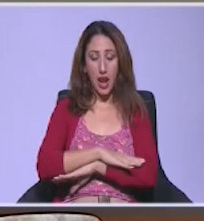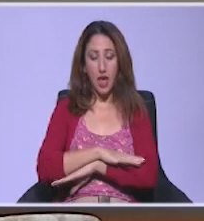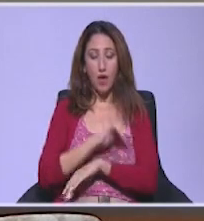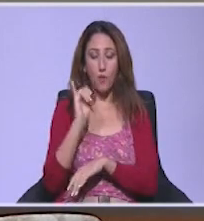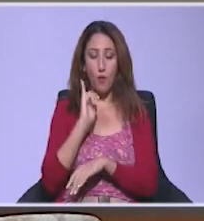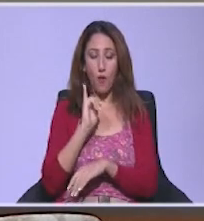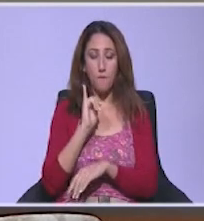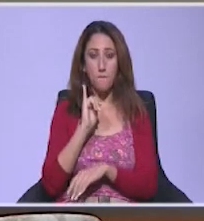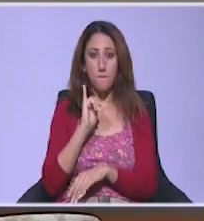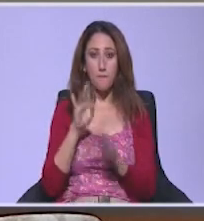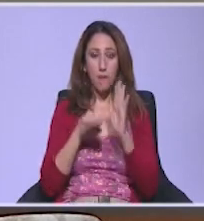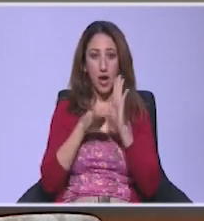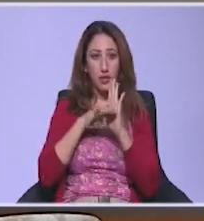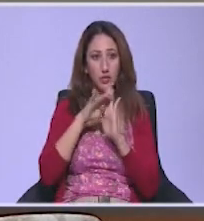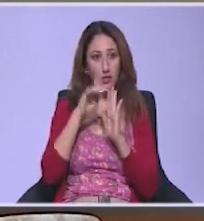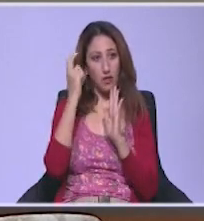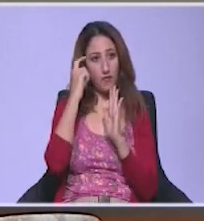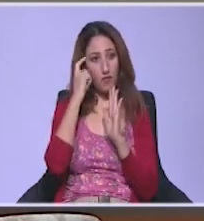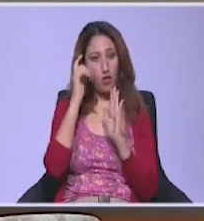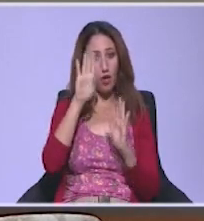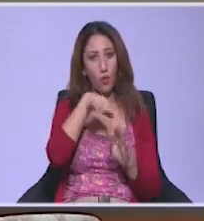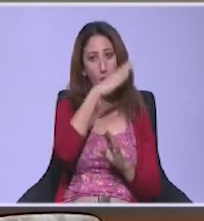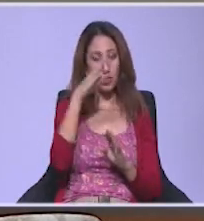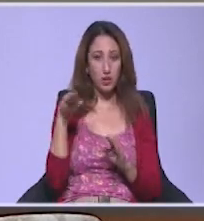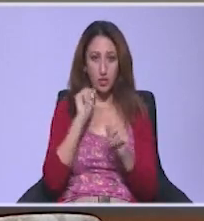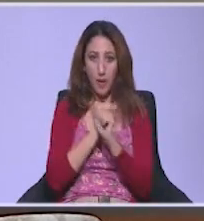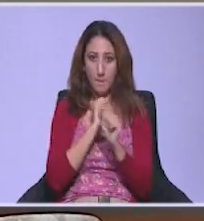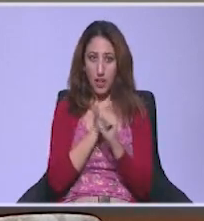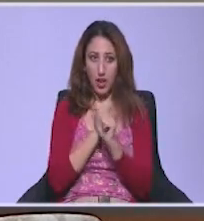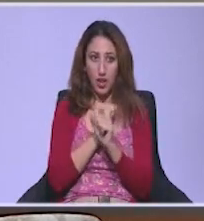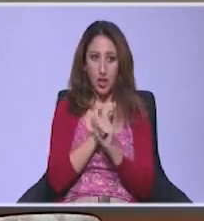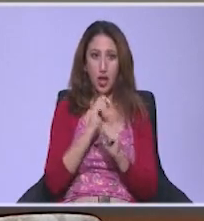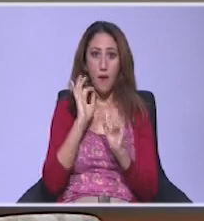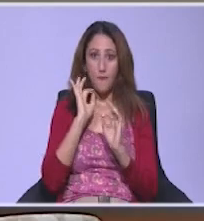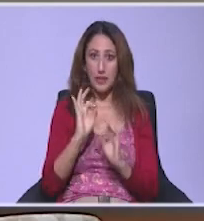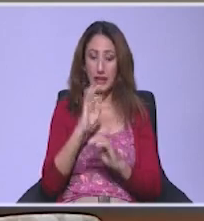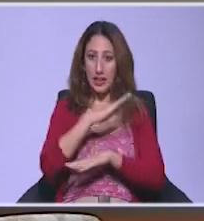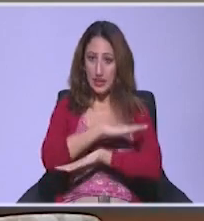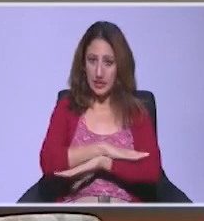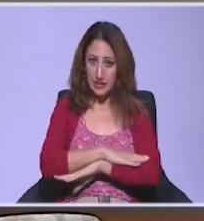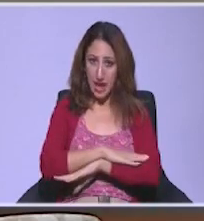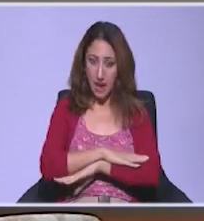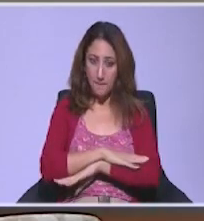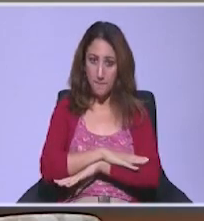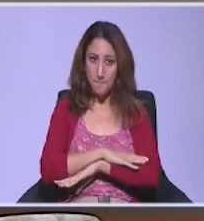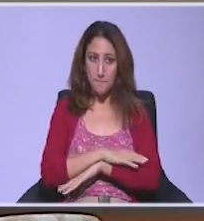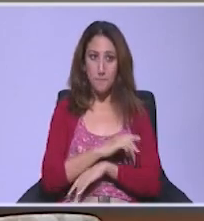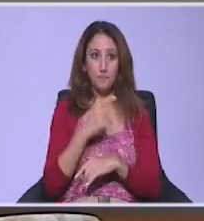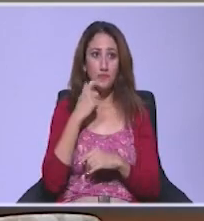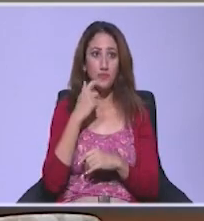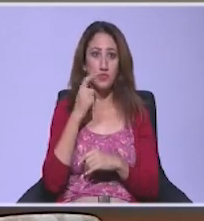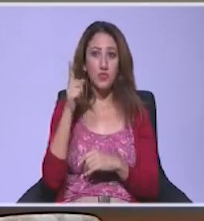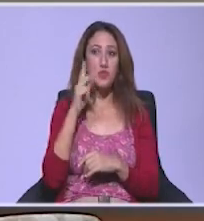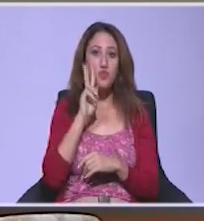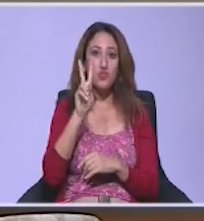بتحدد أفكاره وبتخطط أفعاله وبتأكد التزامه وبتعبر عن مساحة الرقي